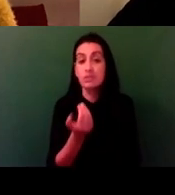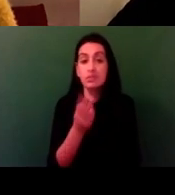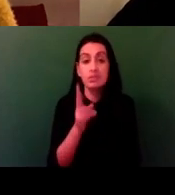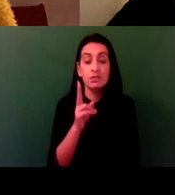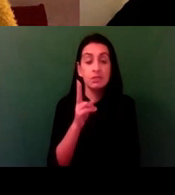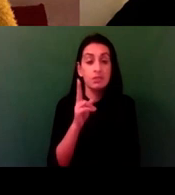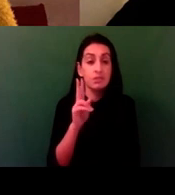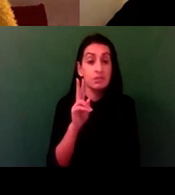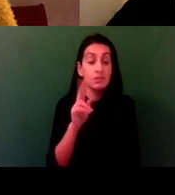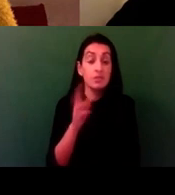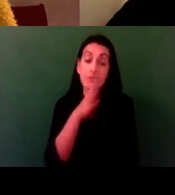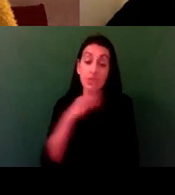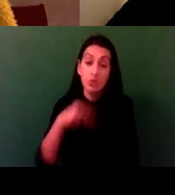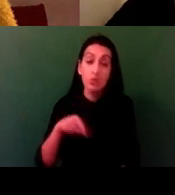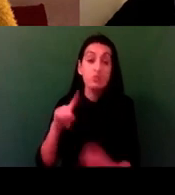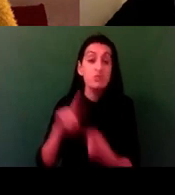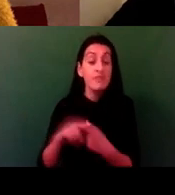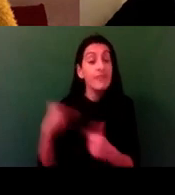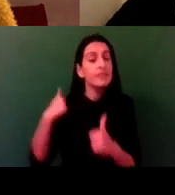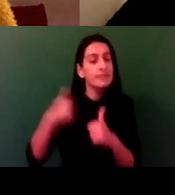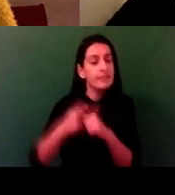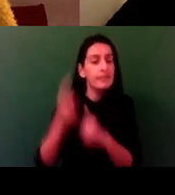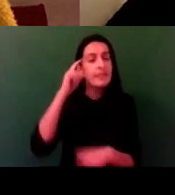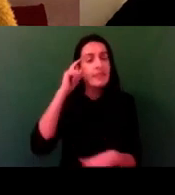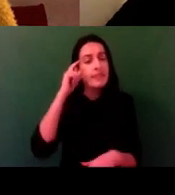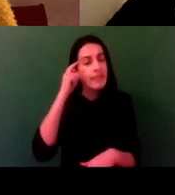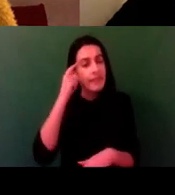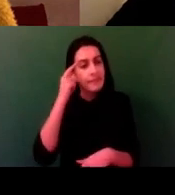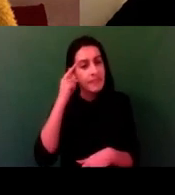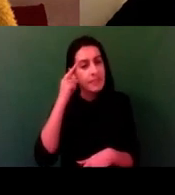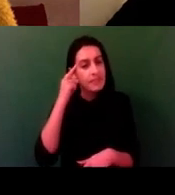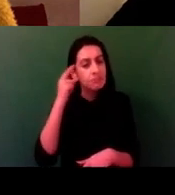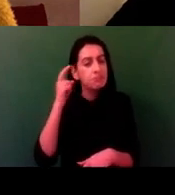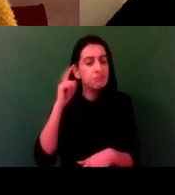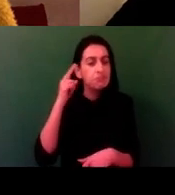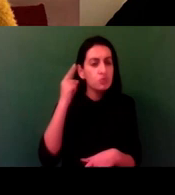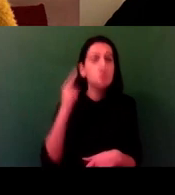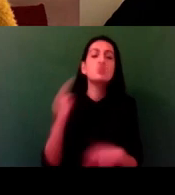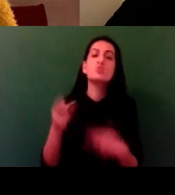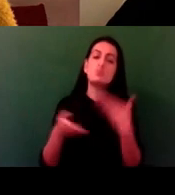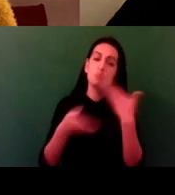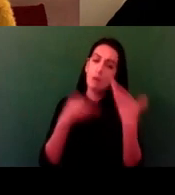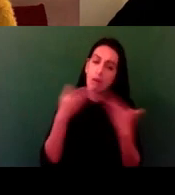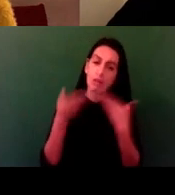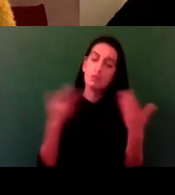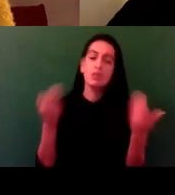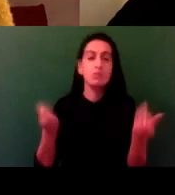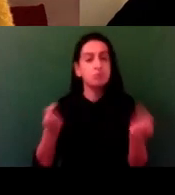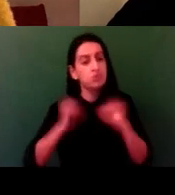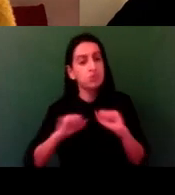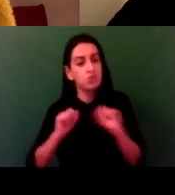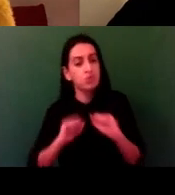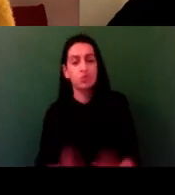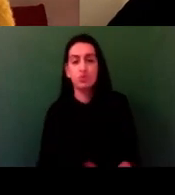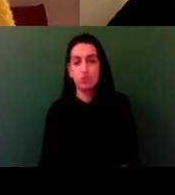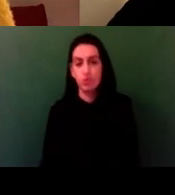çalışıyoruz. Bunu da çok da demokratik alanın çok çok daraldığı bir anda yapıyoruz. Bunu